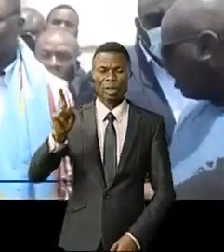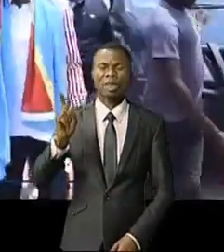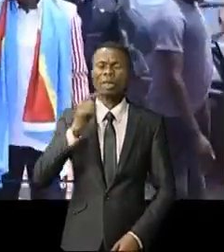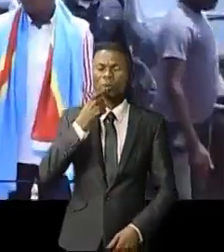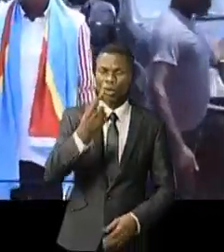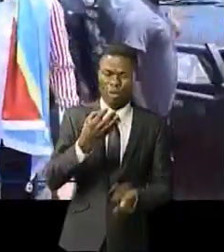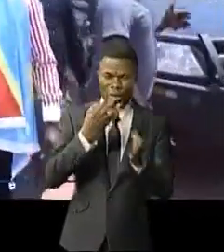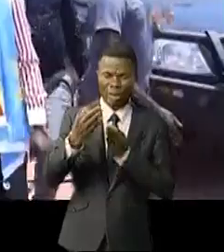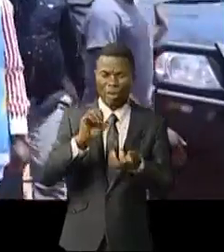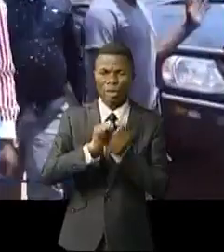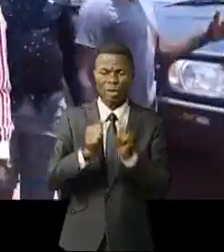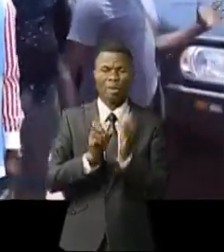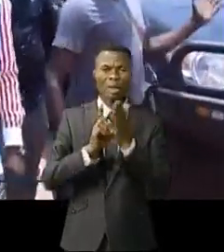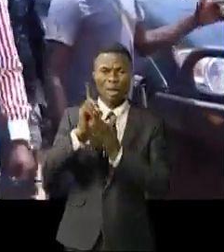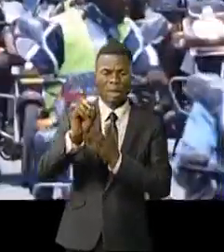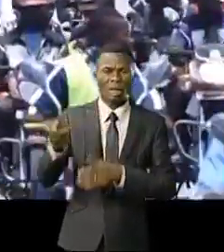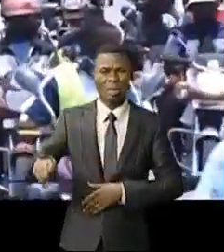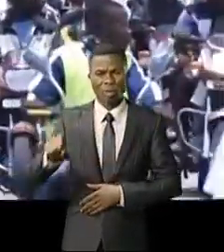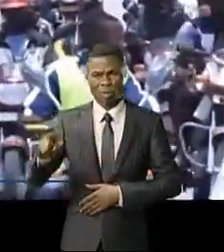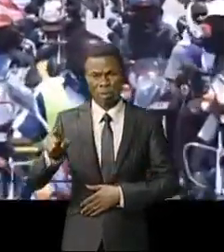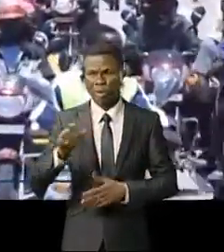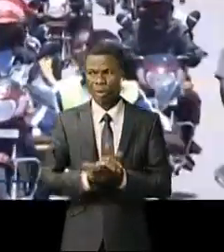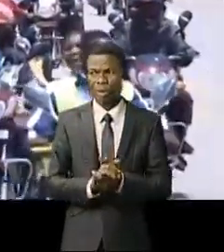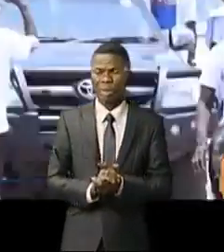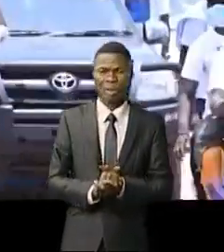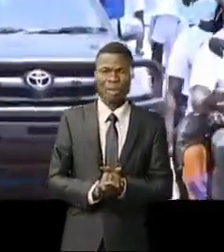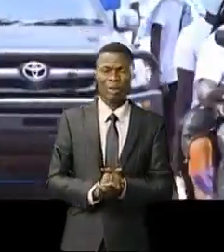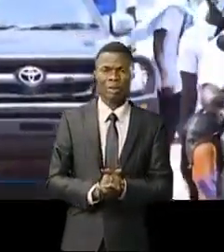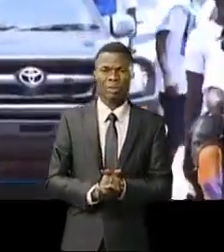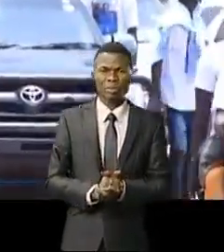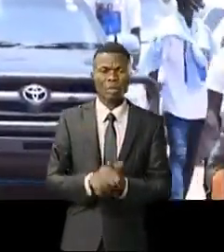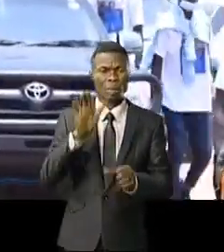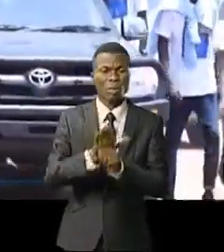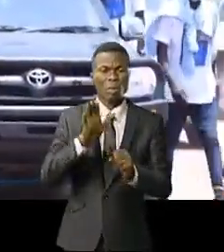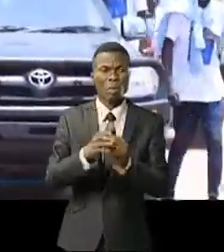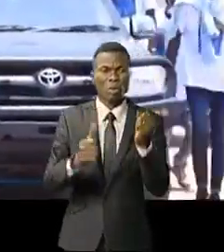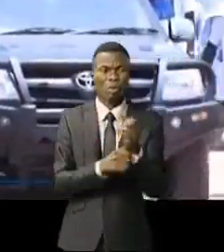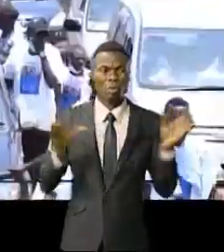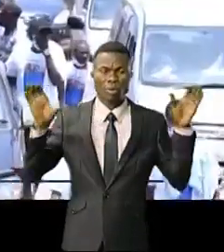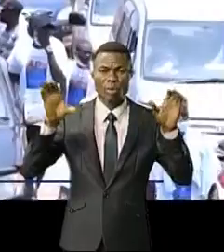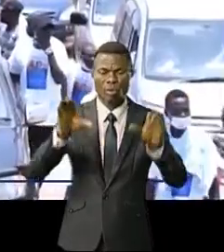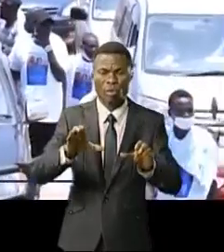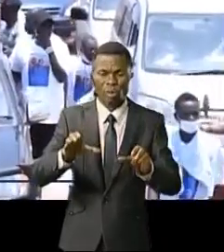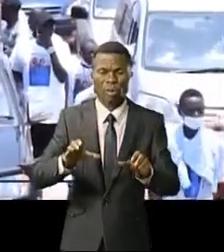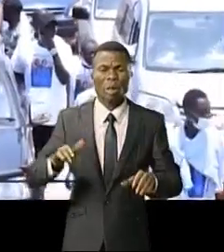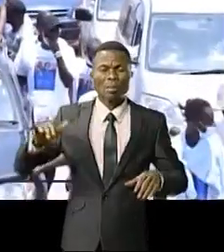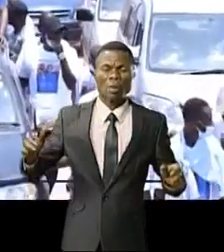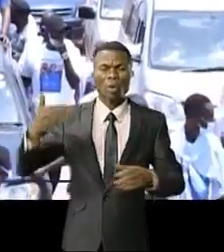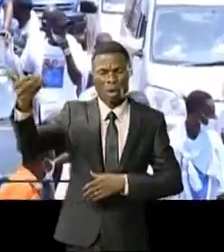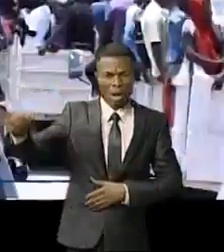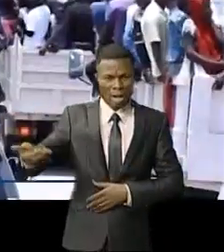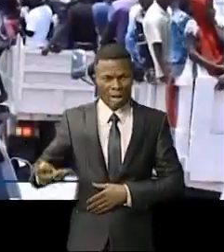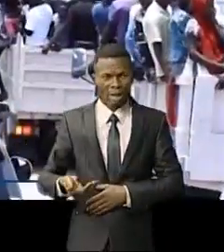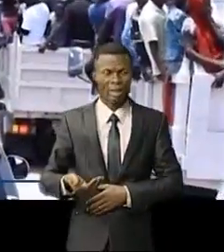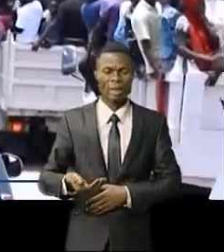et prêcher le développement de sa province. Une marée humaine. Des milliers de personnes sont venues à l'aéroport Kainda de Kalemi pour lui réserver